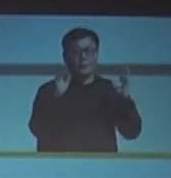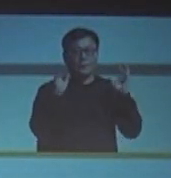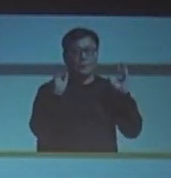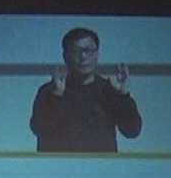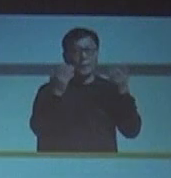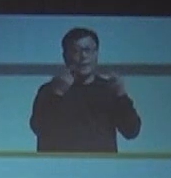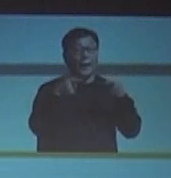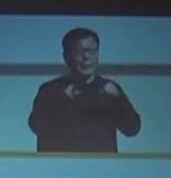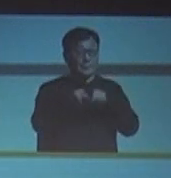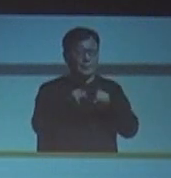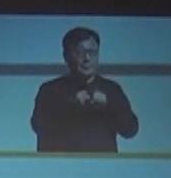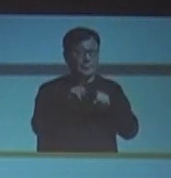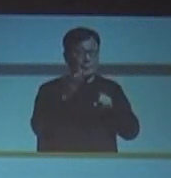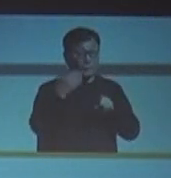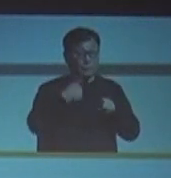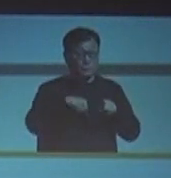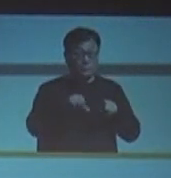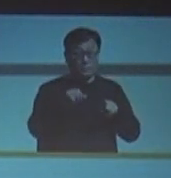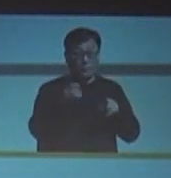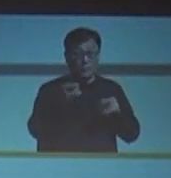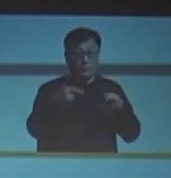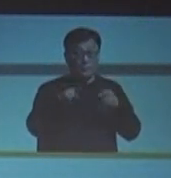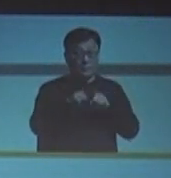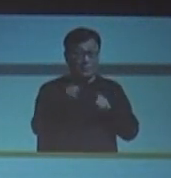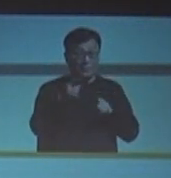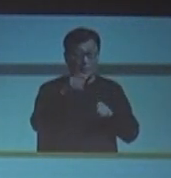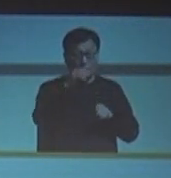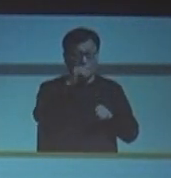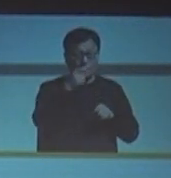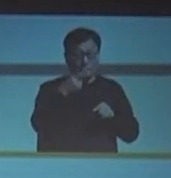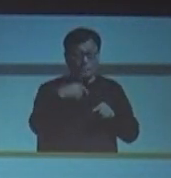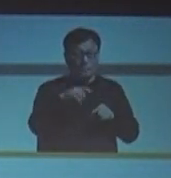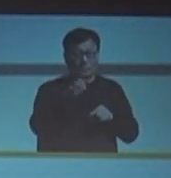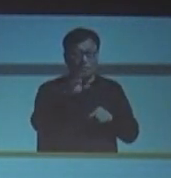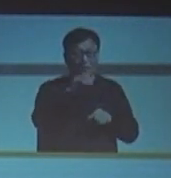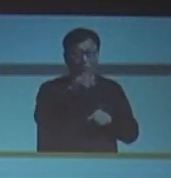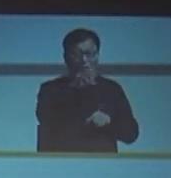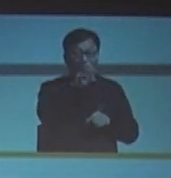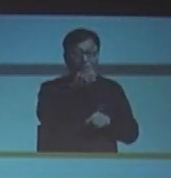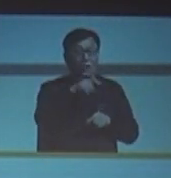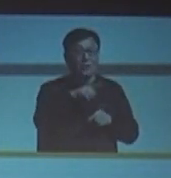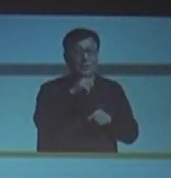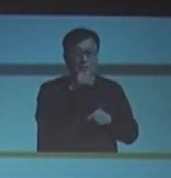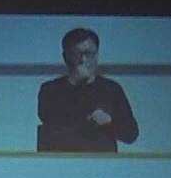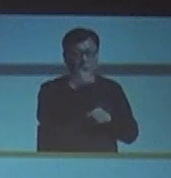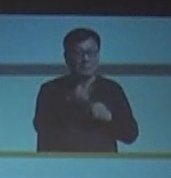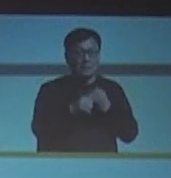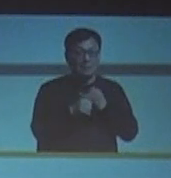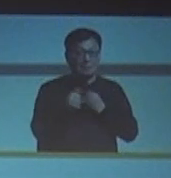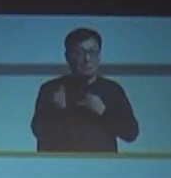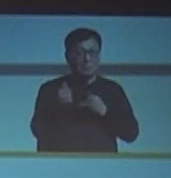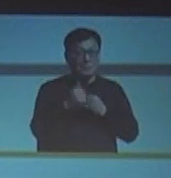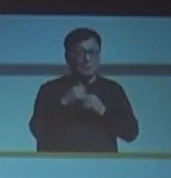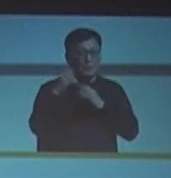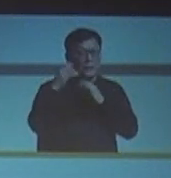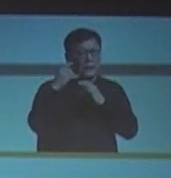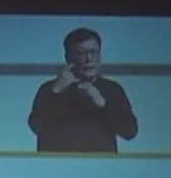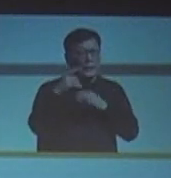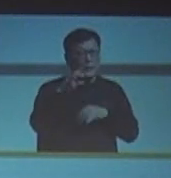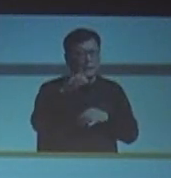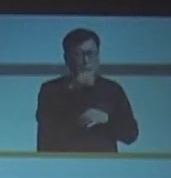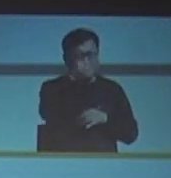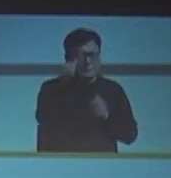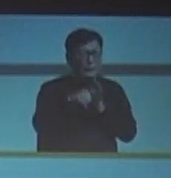애기랑 같이 왔는데요. 애기가 좋은가 봐요. 계속 옹알옹알 하고 있네요. 저희 남편은 라디오 생전 안 듣는